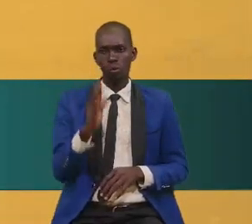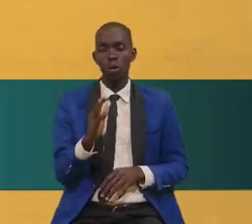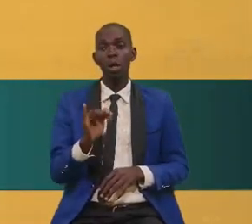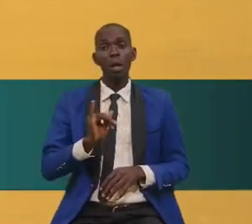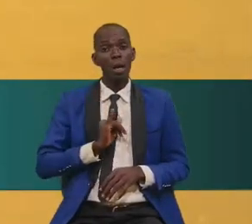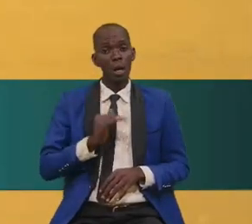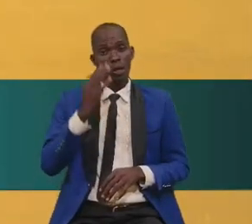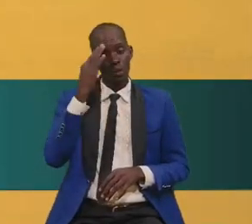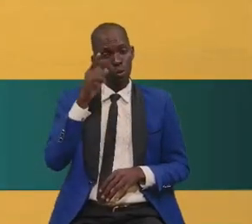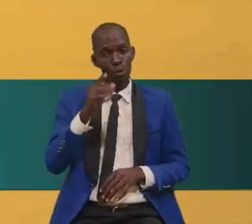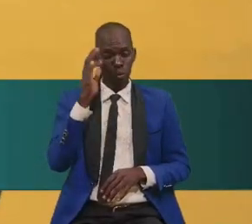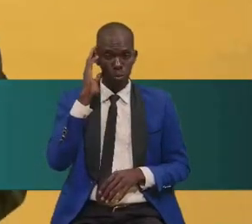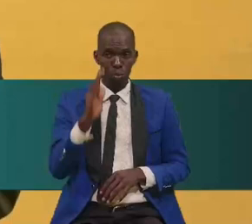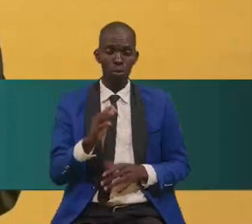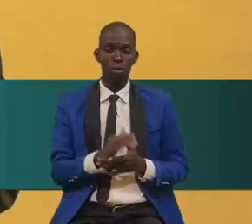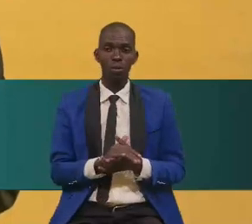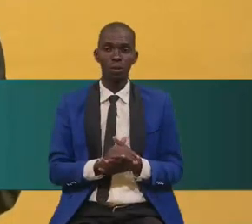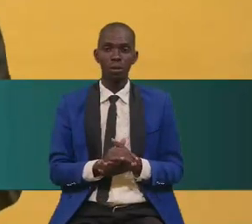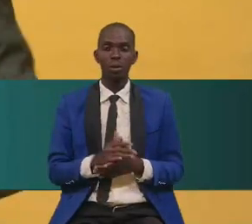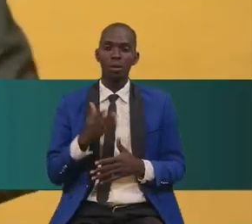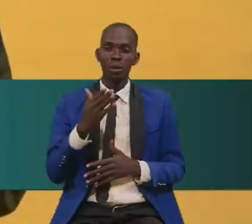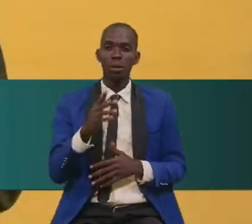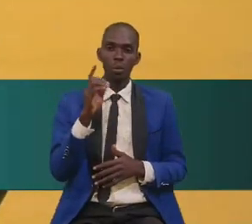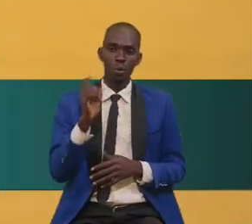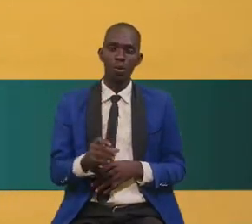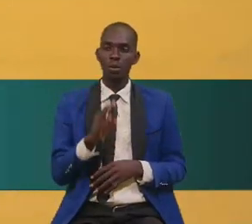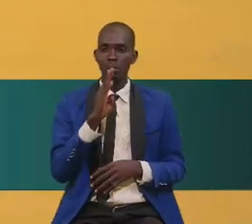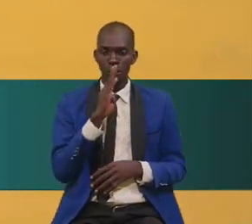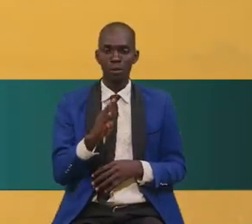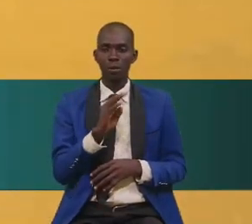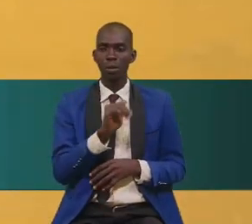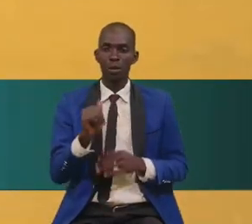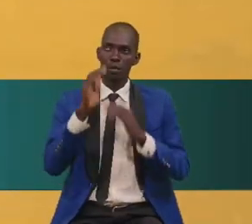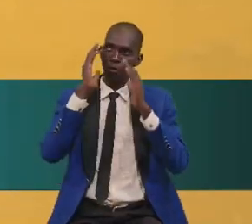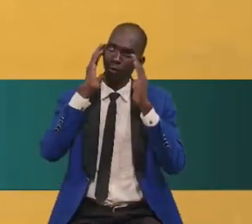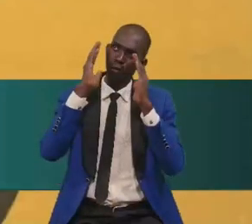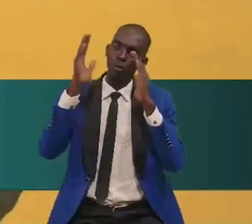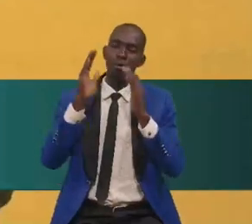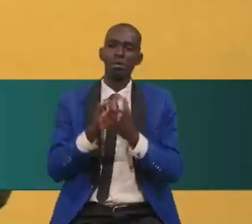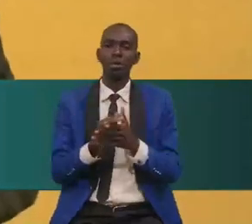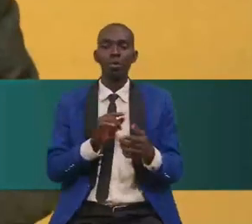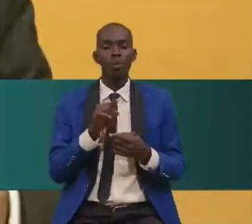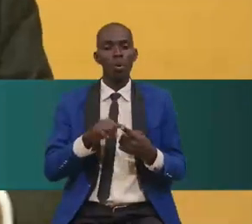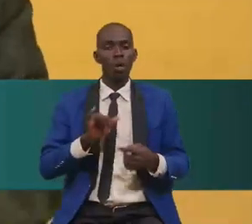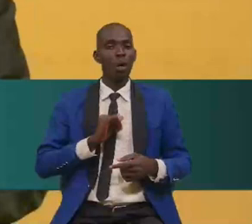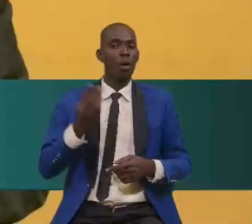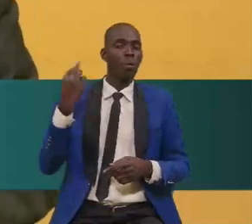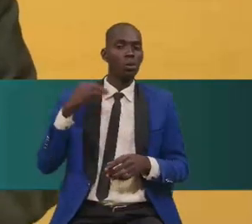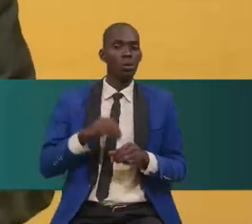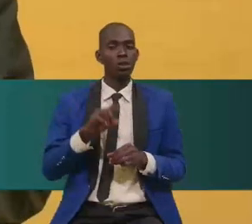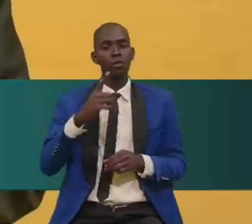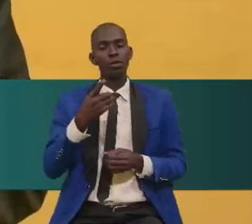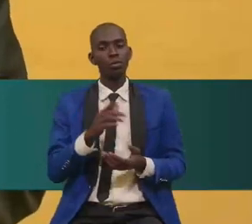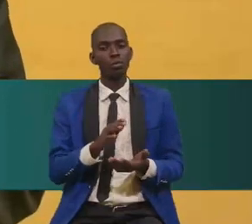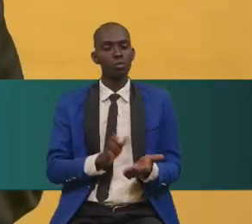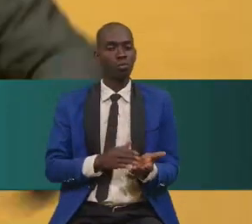ferez, il faut la concentration. Quand j'étais au primaire, on nous